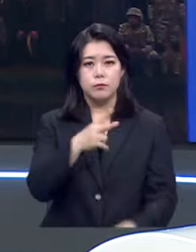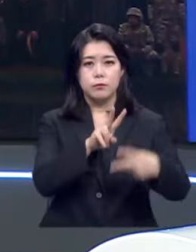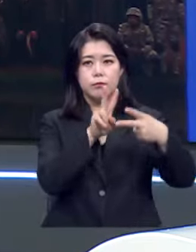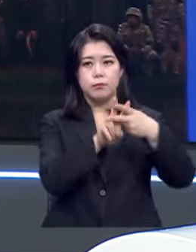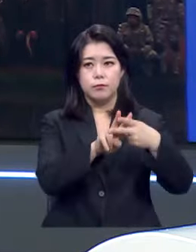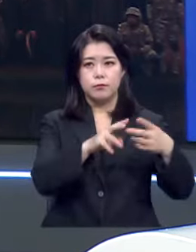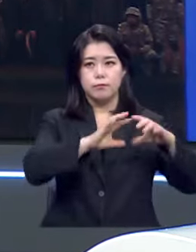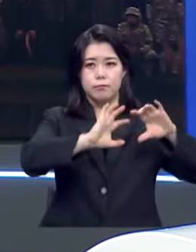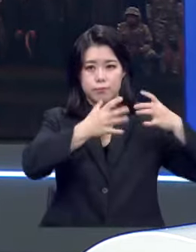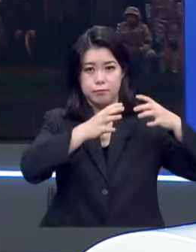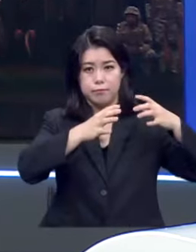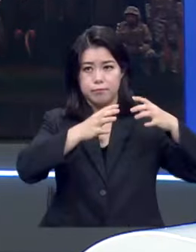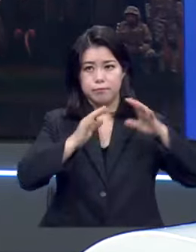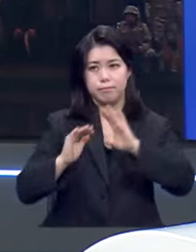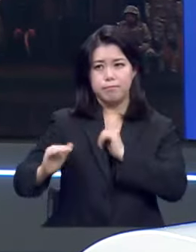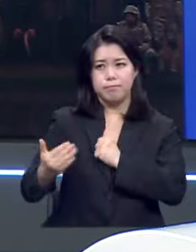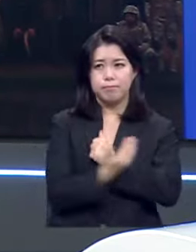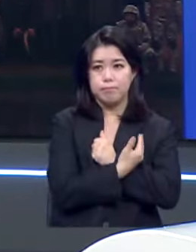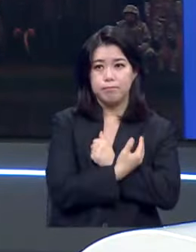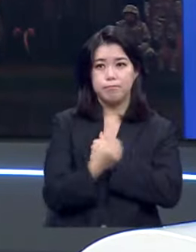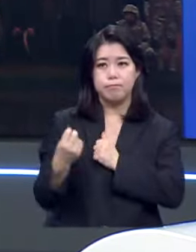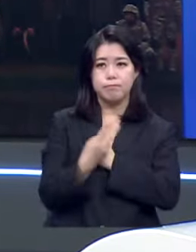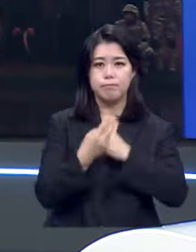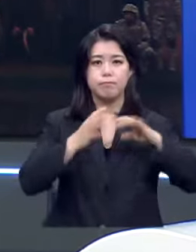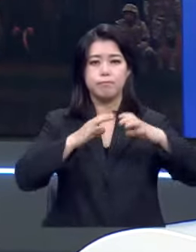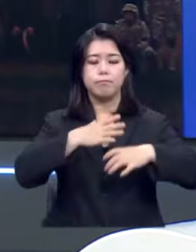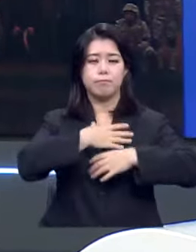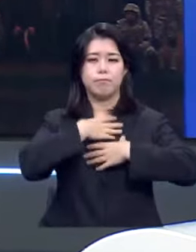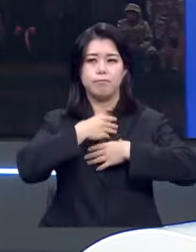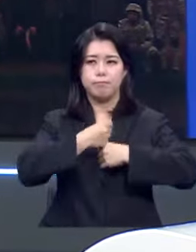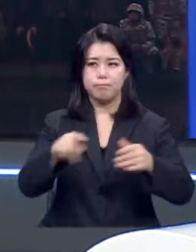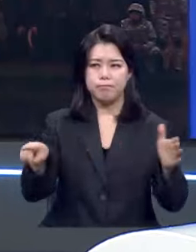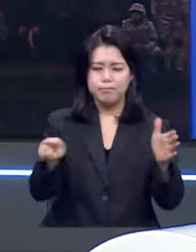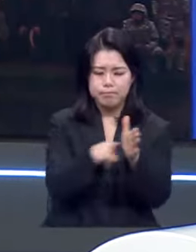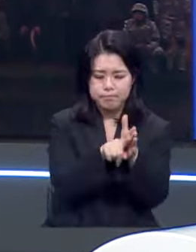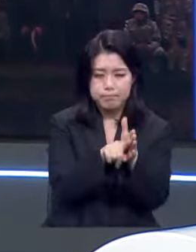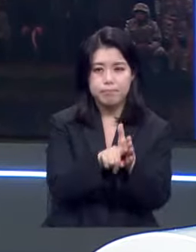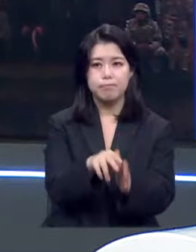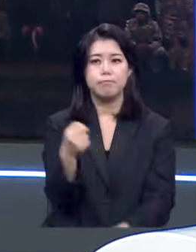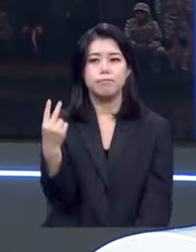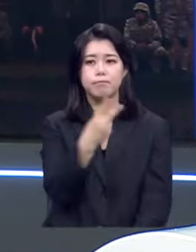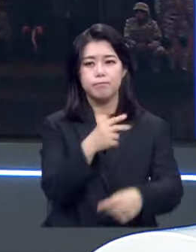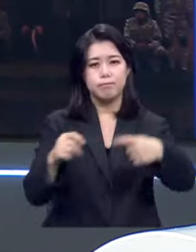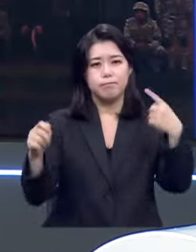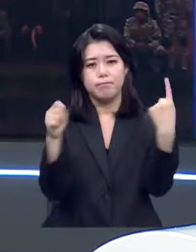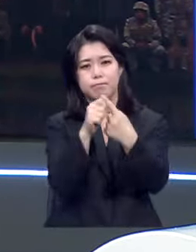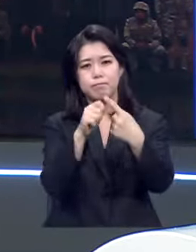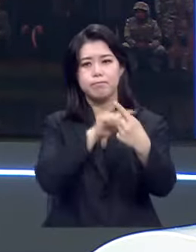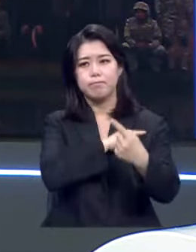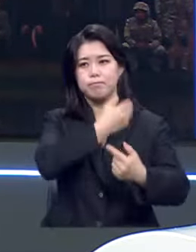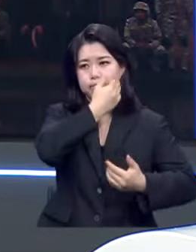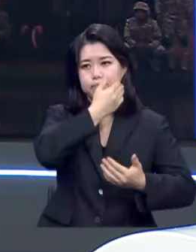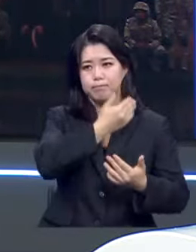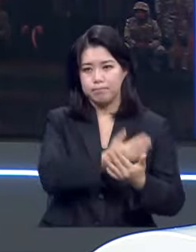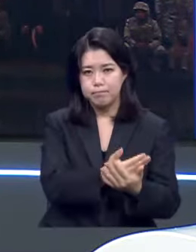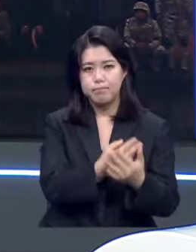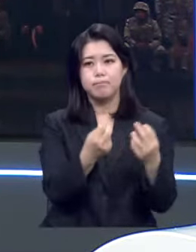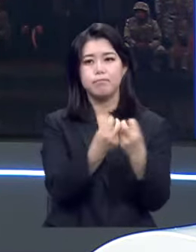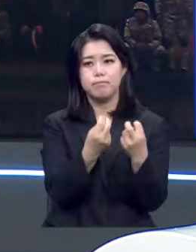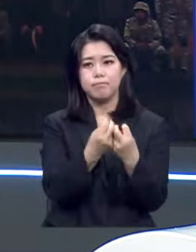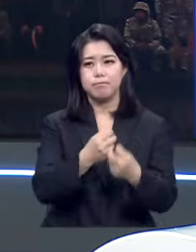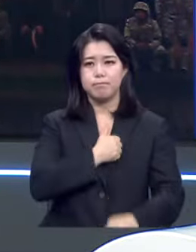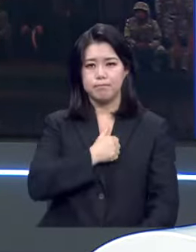공화국 방어 침략행위를 억제하면서 국가 안전을 믿음직스럽게 소화하는 데서 제 1의 핵심 주력 수단으로